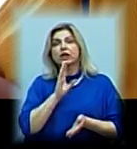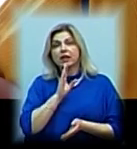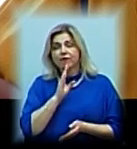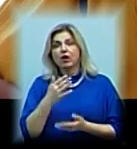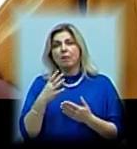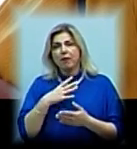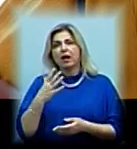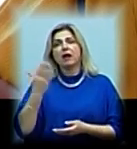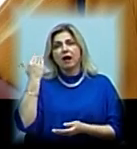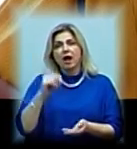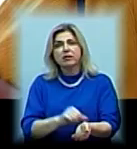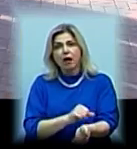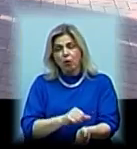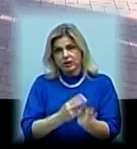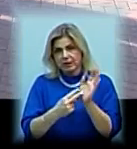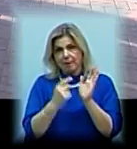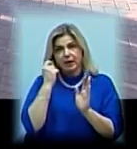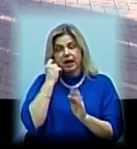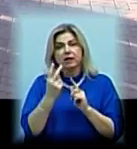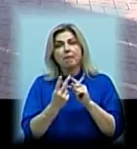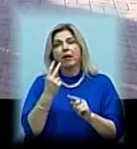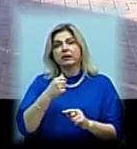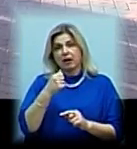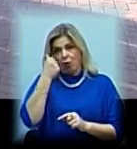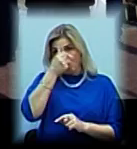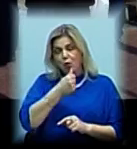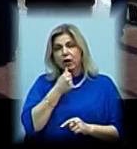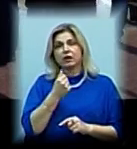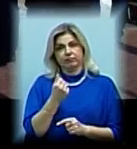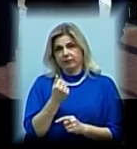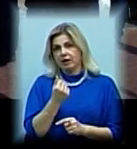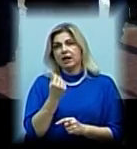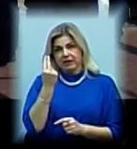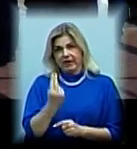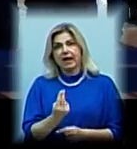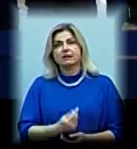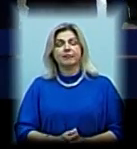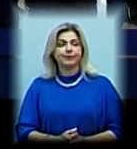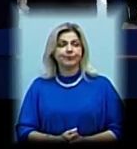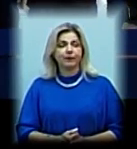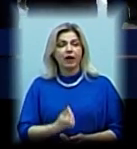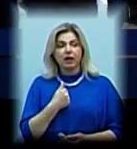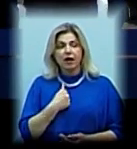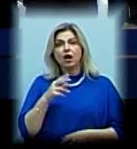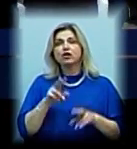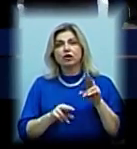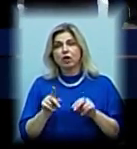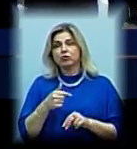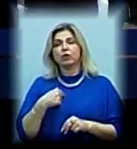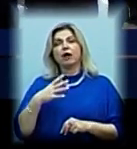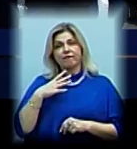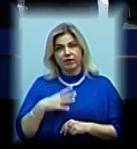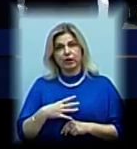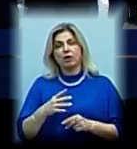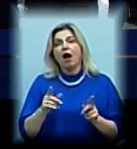Дівчина вживала наркотики 7 років. Півтора роки – твереза. Я вважаю, що я змушена якось